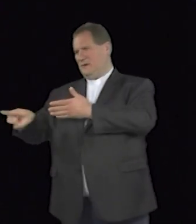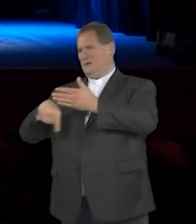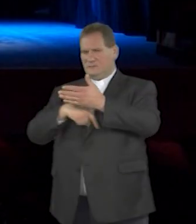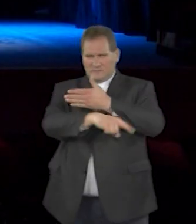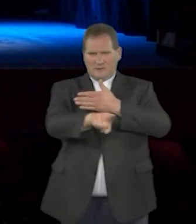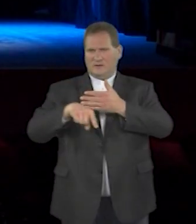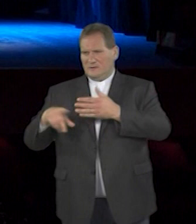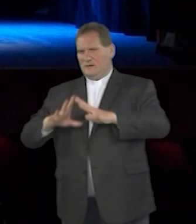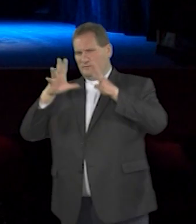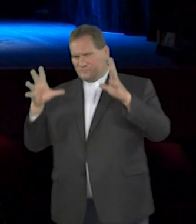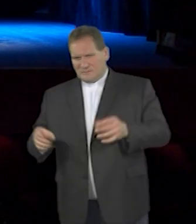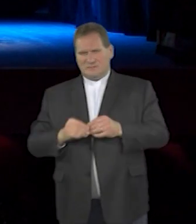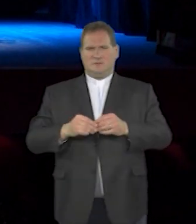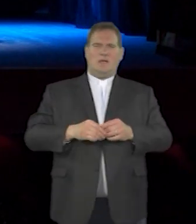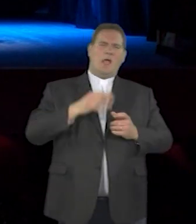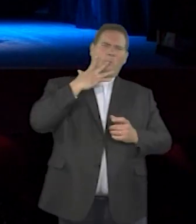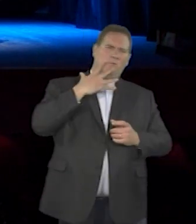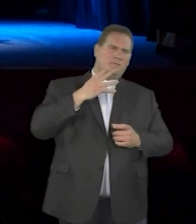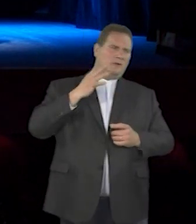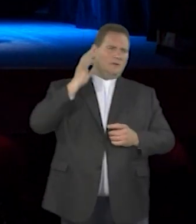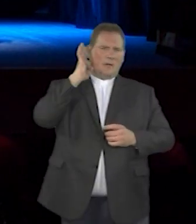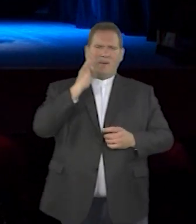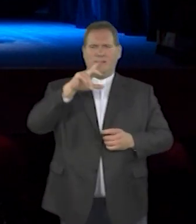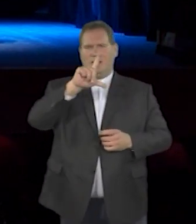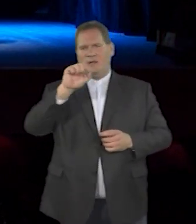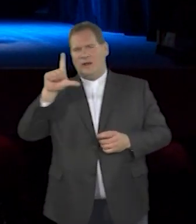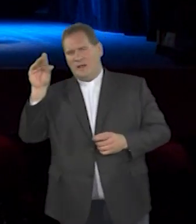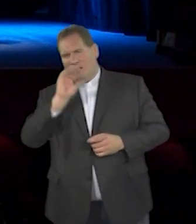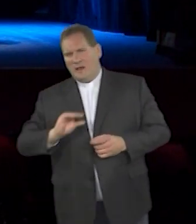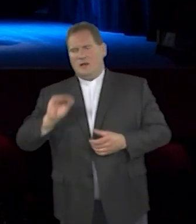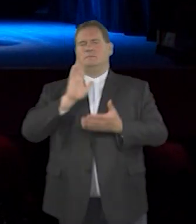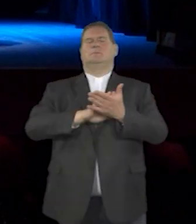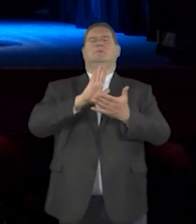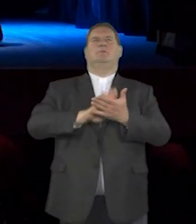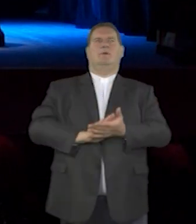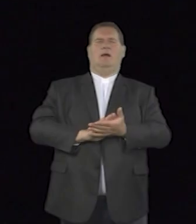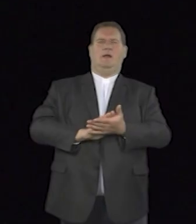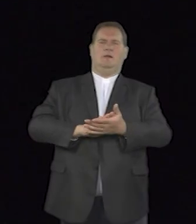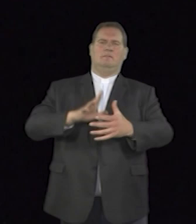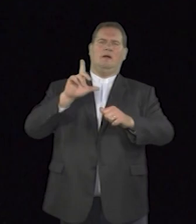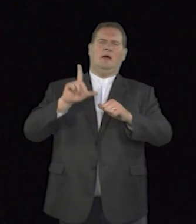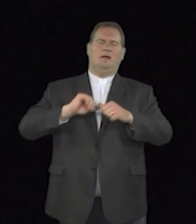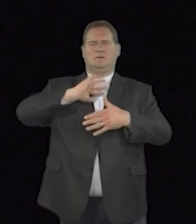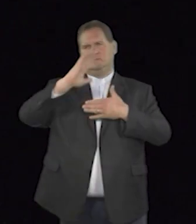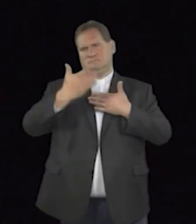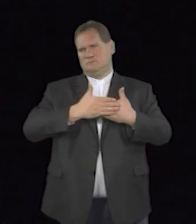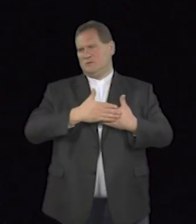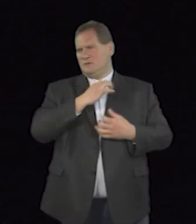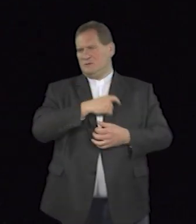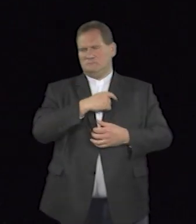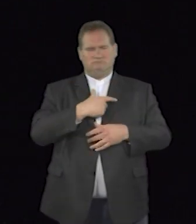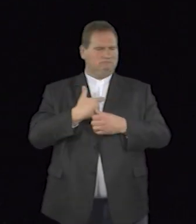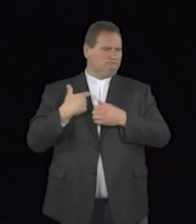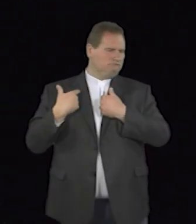dworu. Powiadali, że pannę Lale wielbią i cenią, ale do żenienia się z nią serca nie mają